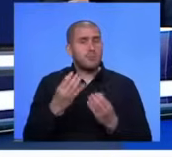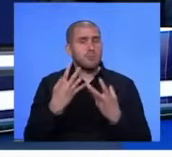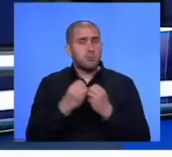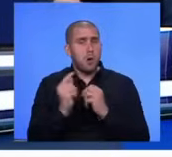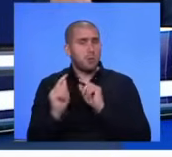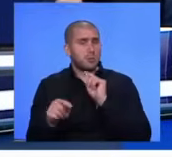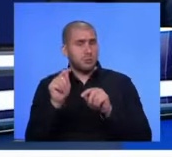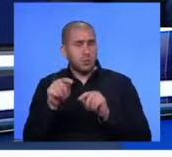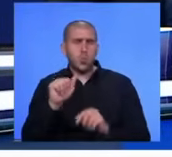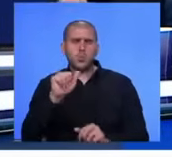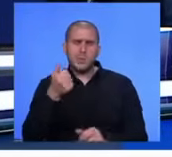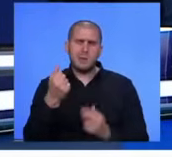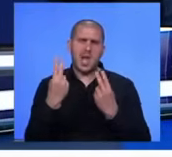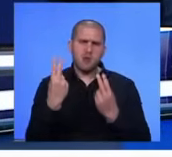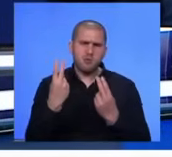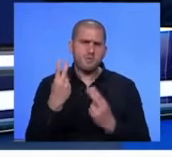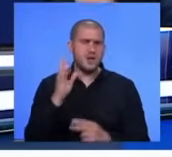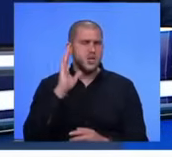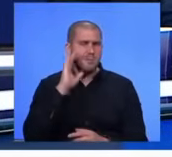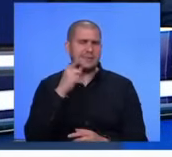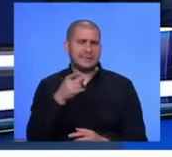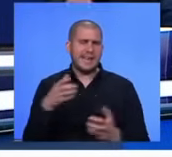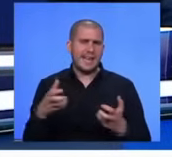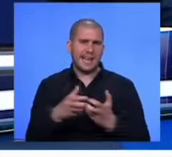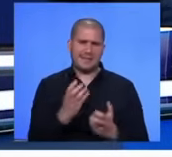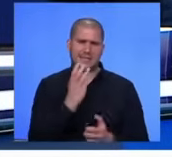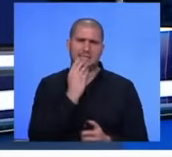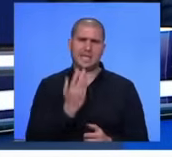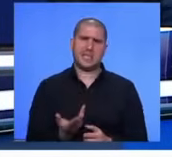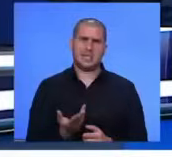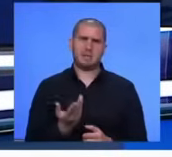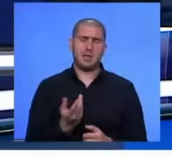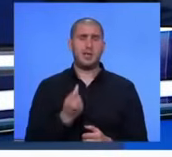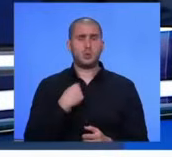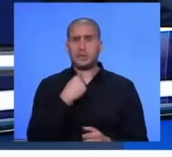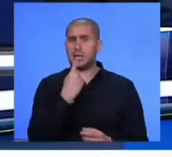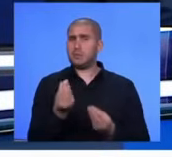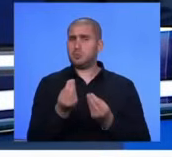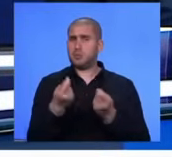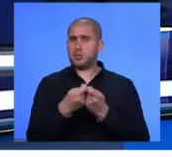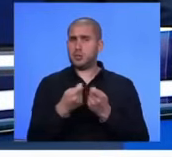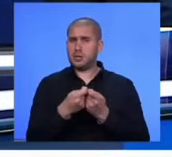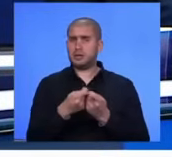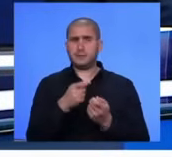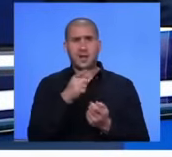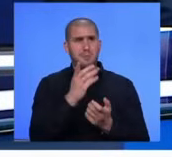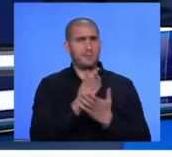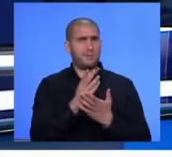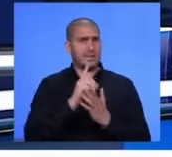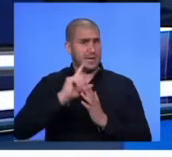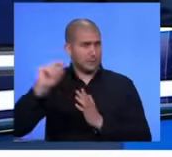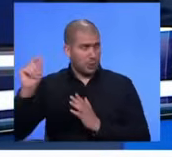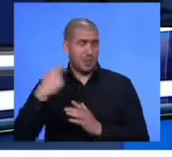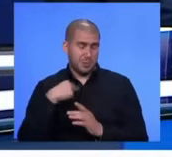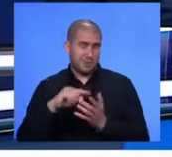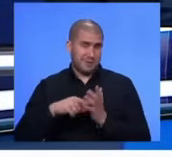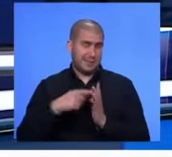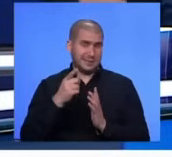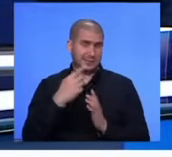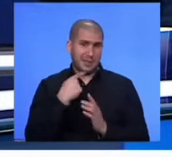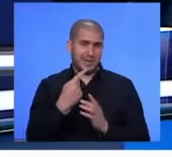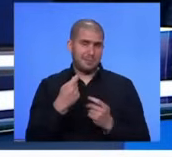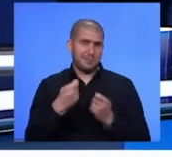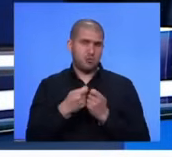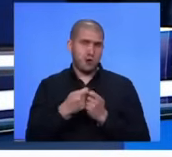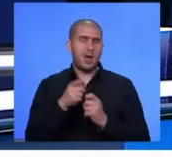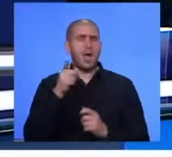מגיעות, קודם כל חשוב שישמע, כי זה החברה בישראל. אבל אני רוצה להגיד משהו אחר לגבי זכות העמידה. אבל הם יצאו. כן, כן, אמרתי, אני רוצה משהו לגבי זכות העמידה. תראה,